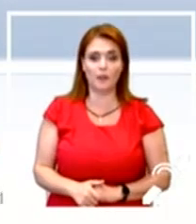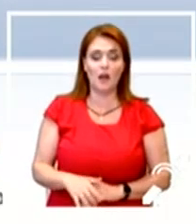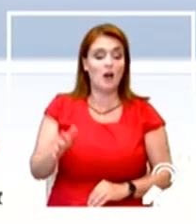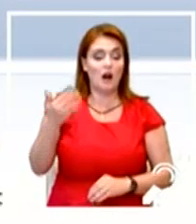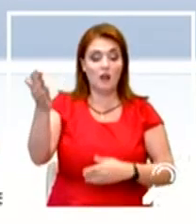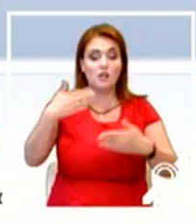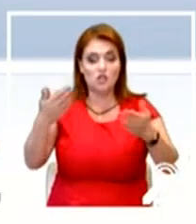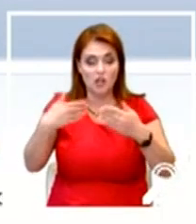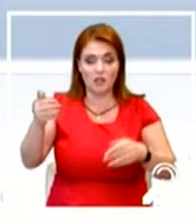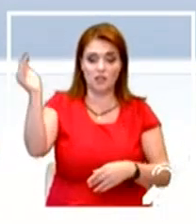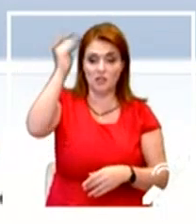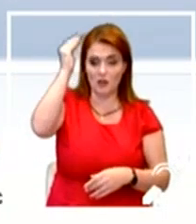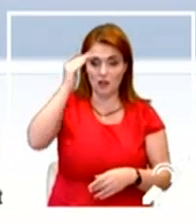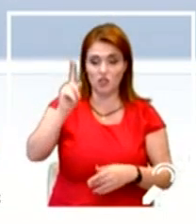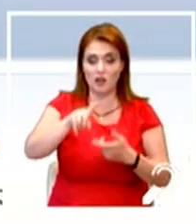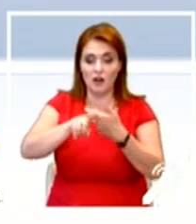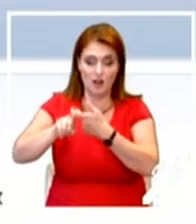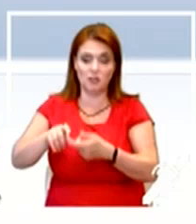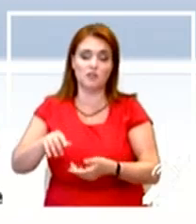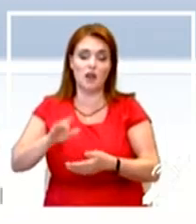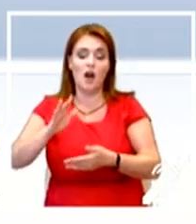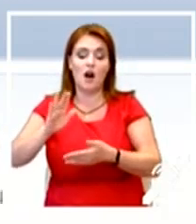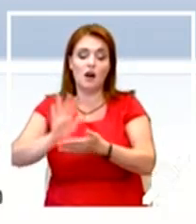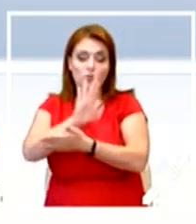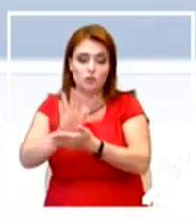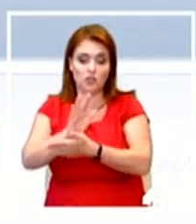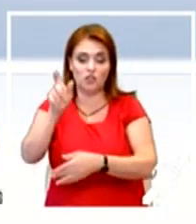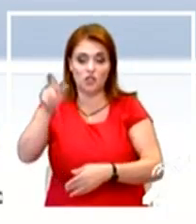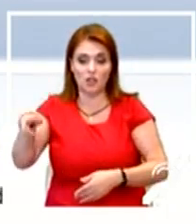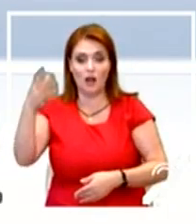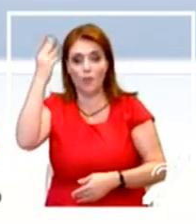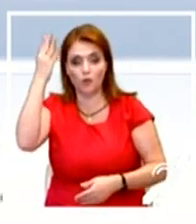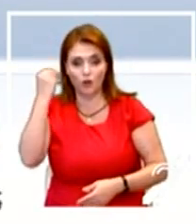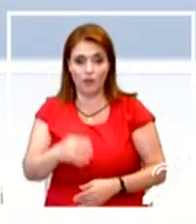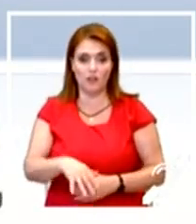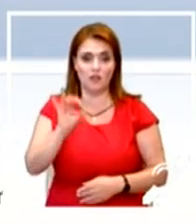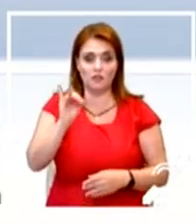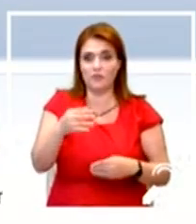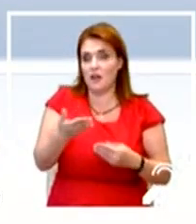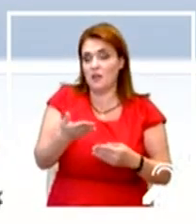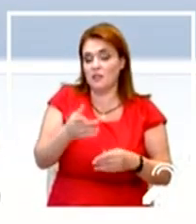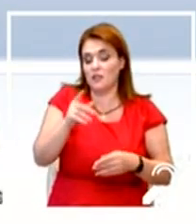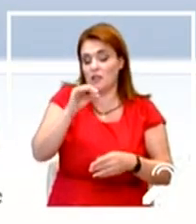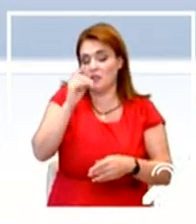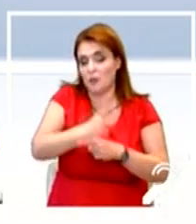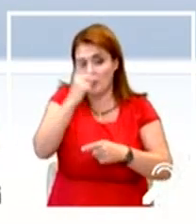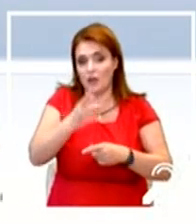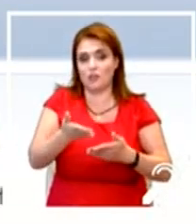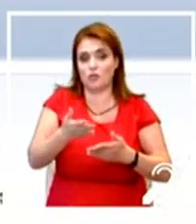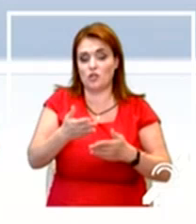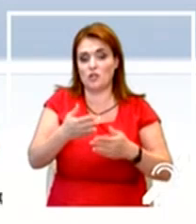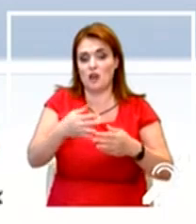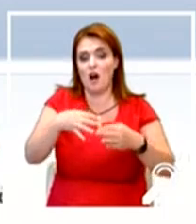ale Tiraspolului față de reprezentanții presei și a societății civile, îngrădirea constantă a libertății circulației, alte limitări brutale